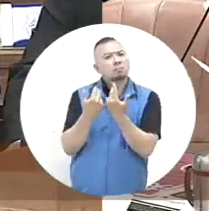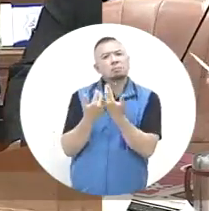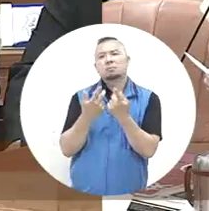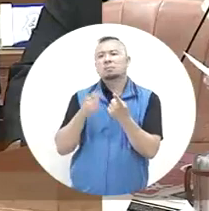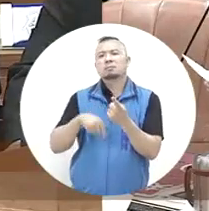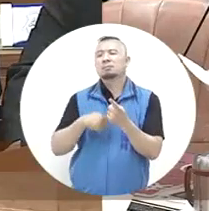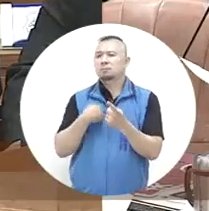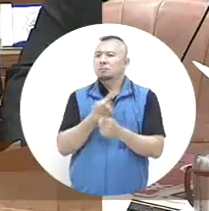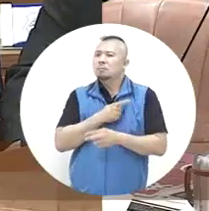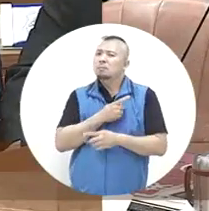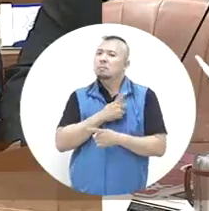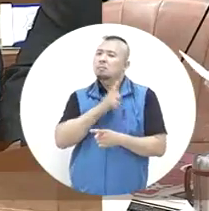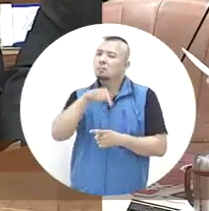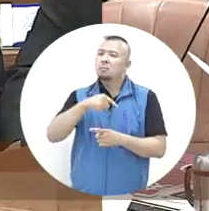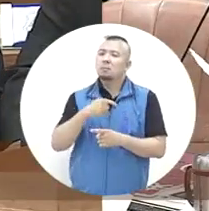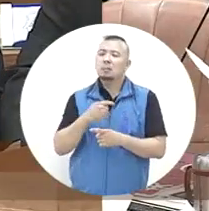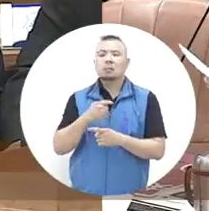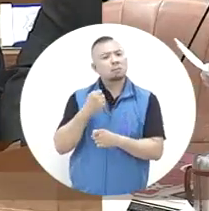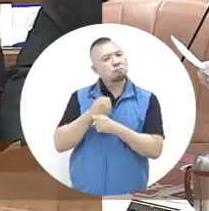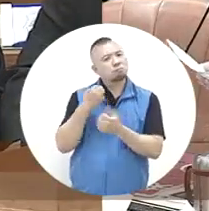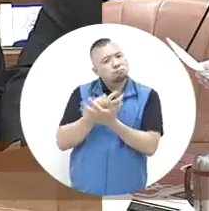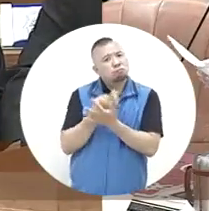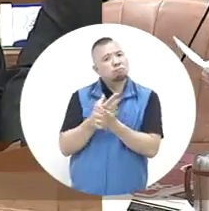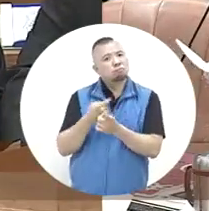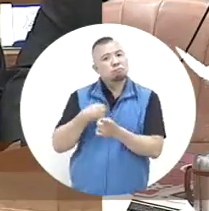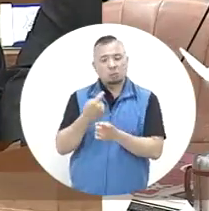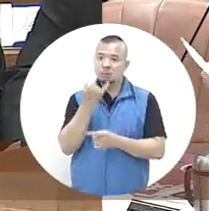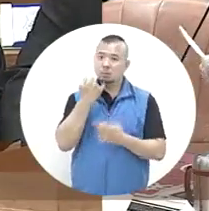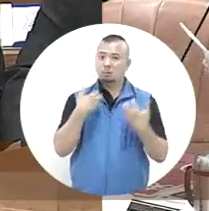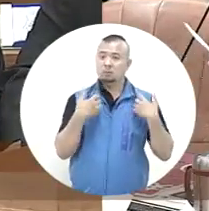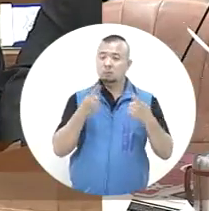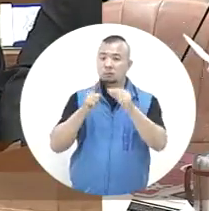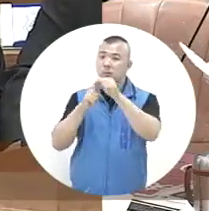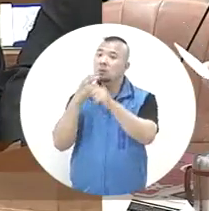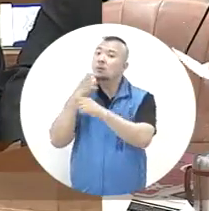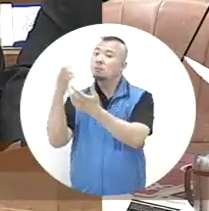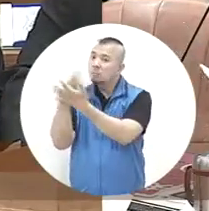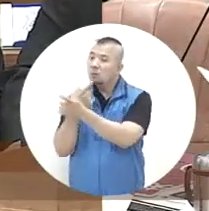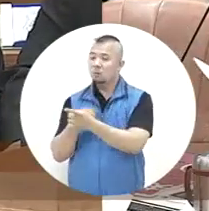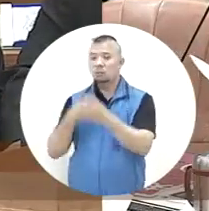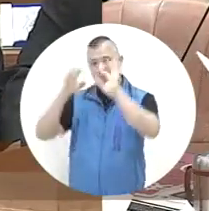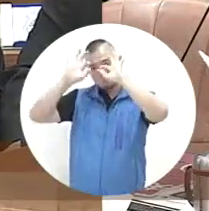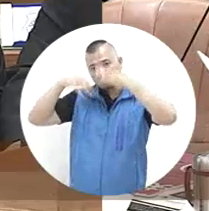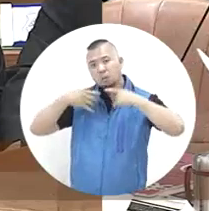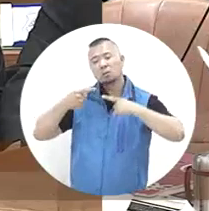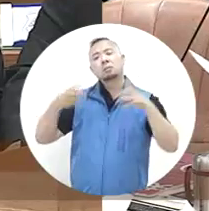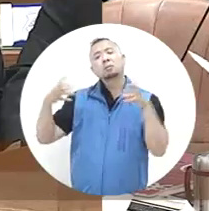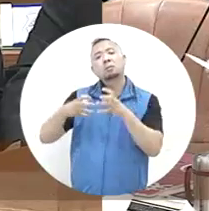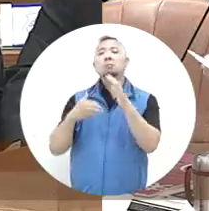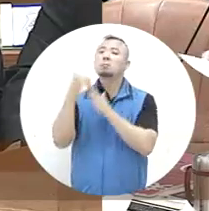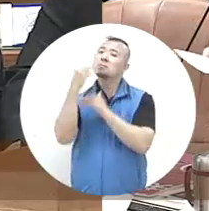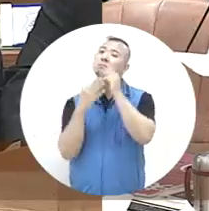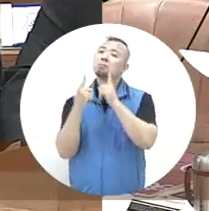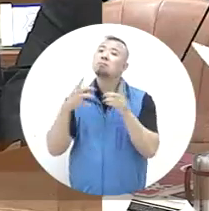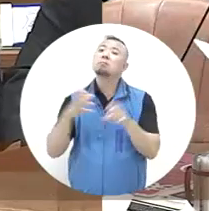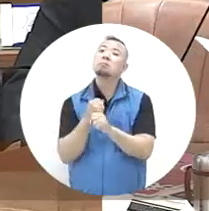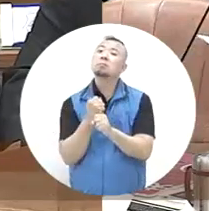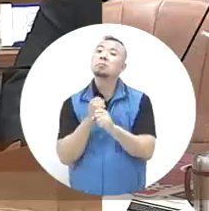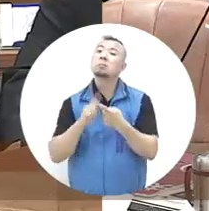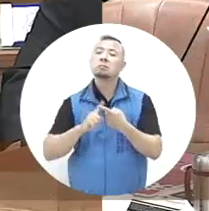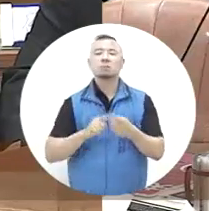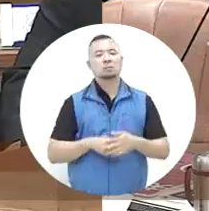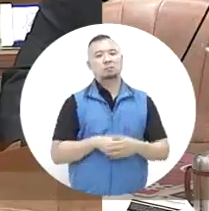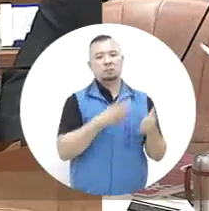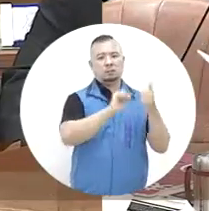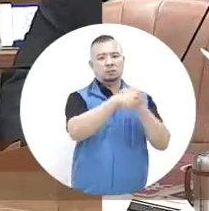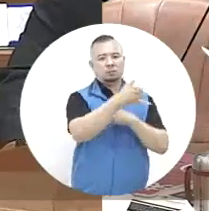自己做的，做的不足的地方，我们可以来做；中央做的不足的地方，我们也来检讨，一起合作嘛。 是， 是不是？ 面对问题，我还